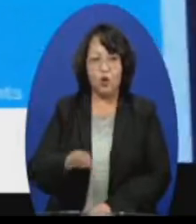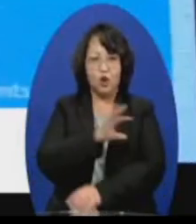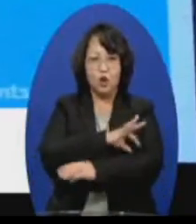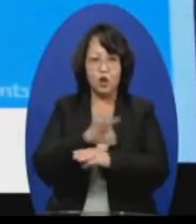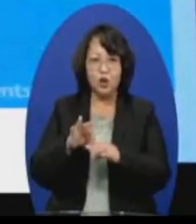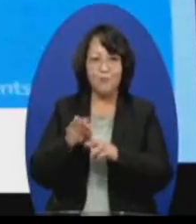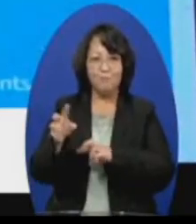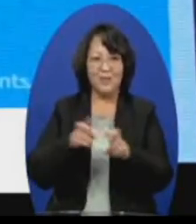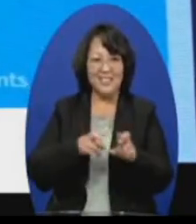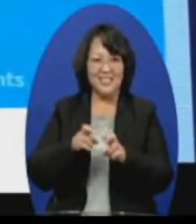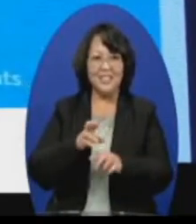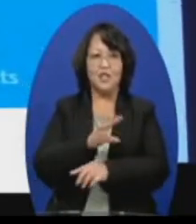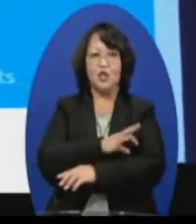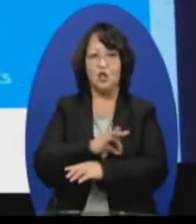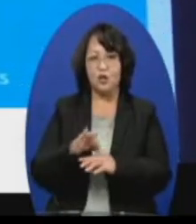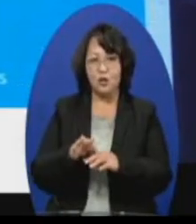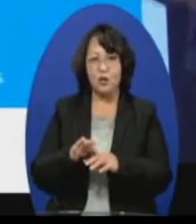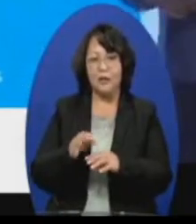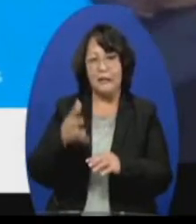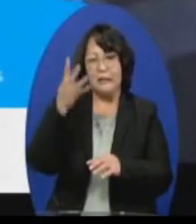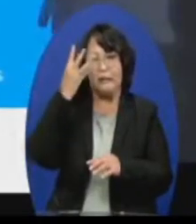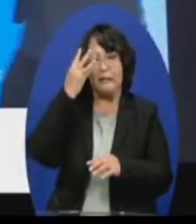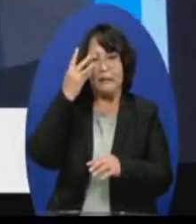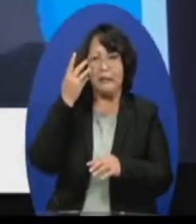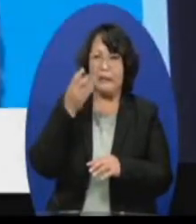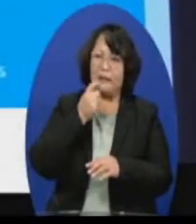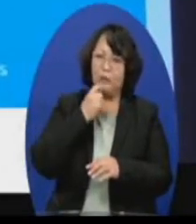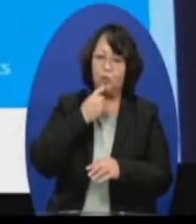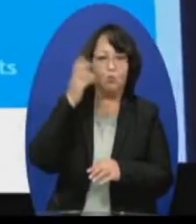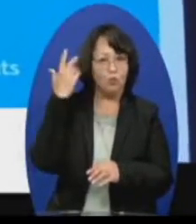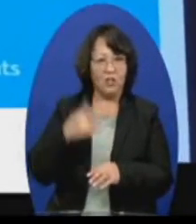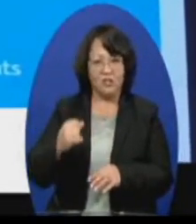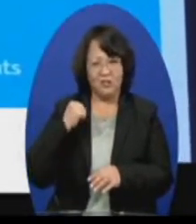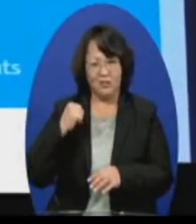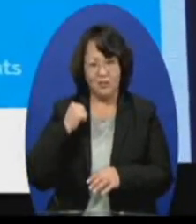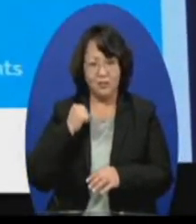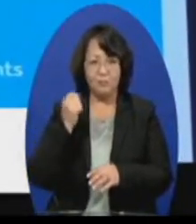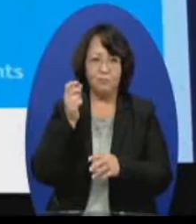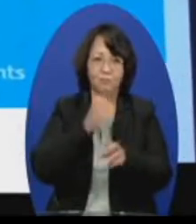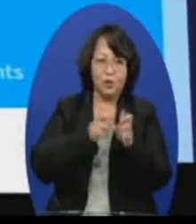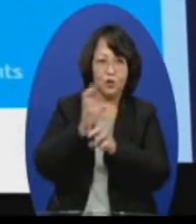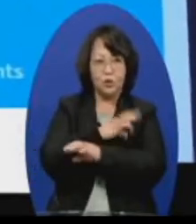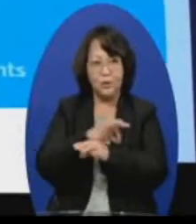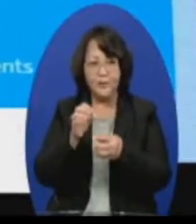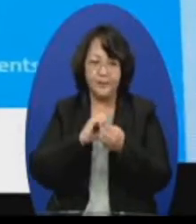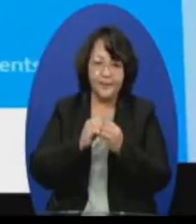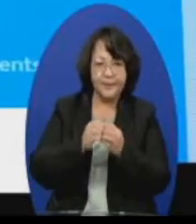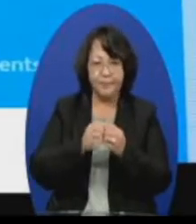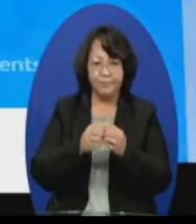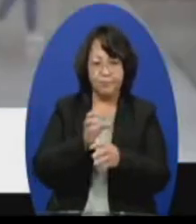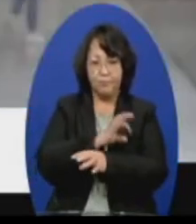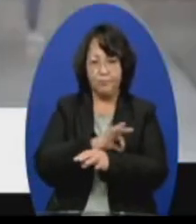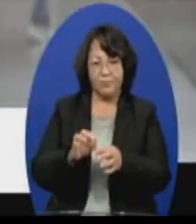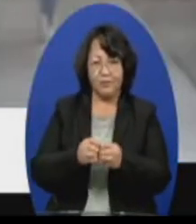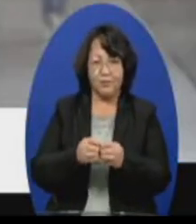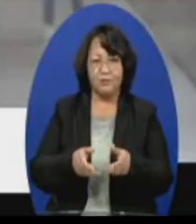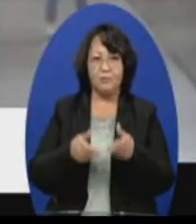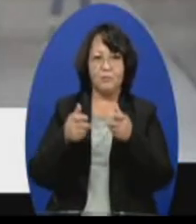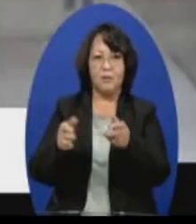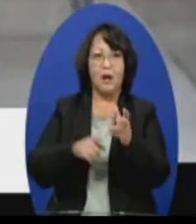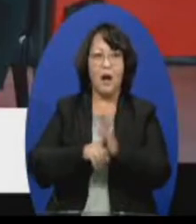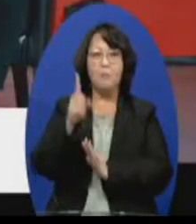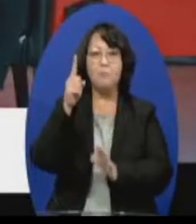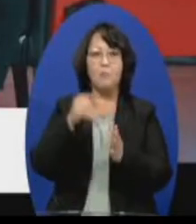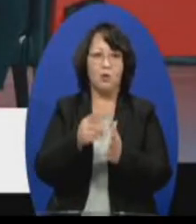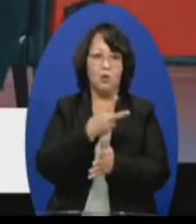төсөл одоо бизнес төсөл гэдгээс нь айхгүйгээр эмээхгүйгээр өөрийгөө сольох хэрэгтэй. Цэн жилүүдэд хамгийн их ирсэн төсөл бол 1200 гаруй